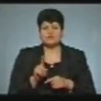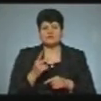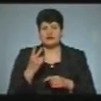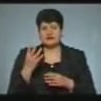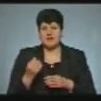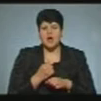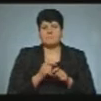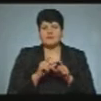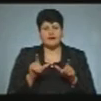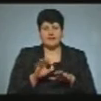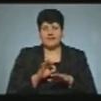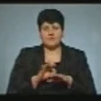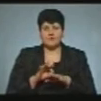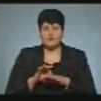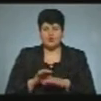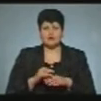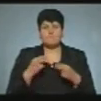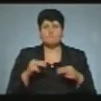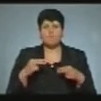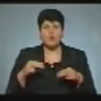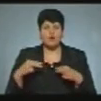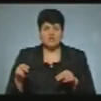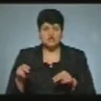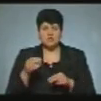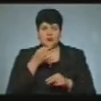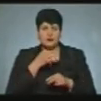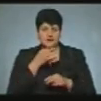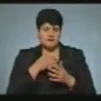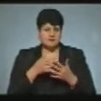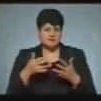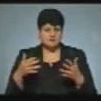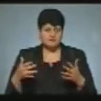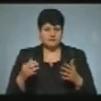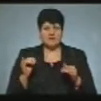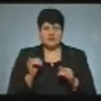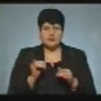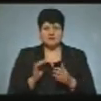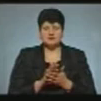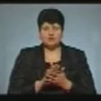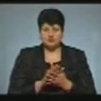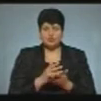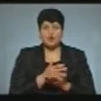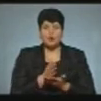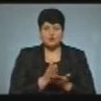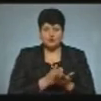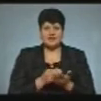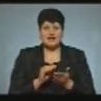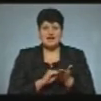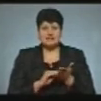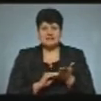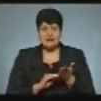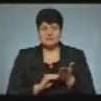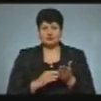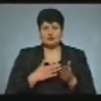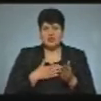не проводить відповідних продаж лікарських засобів, то і безкоштовного обслуговування рецептів, то